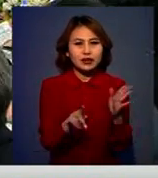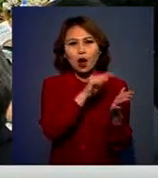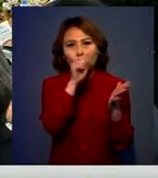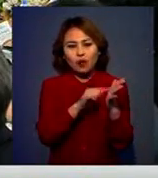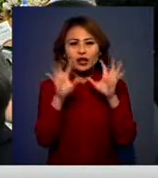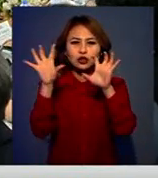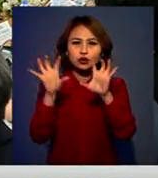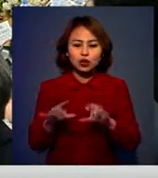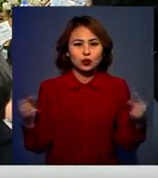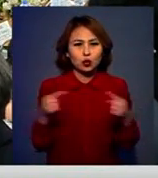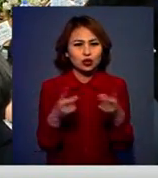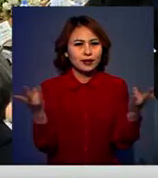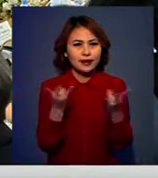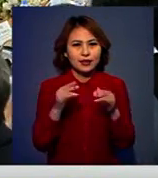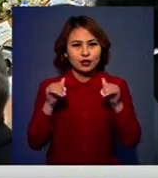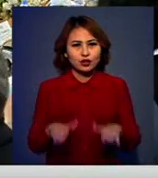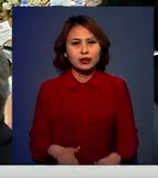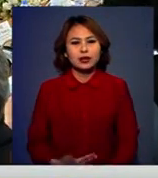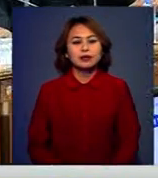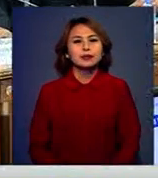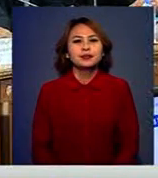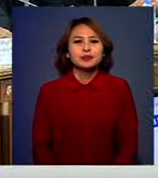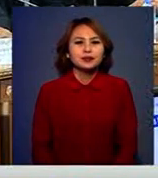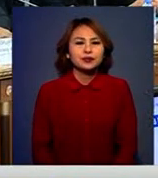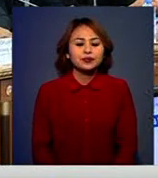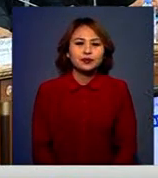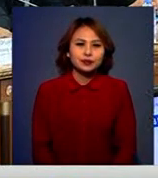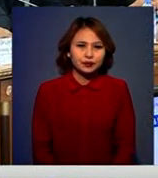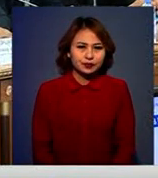сұрақтарды заң жүзінде шешу қажеттігін де жеткізді.